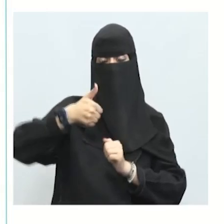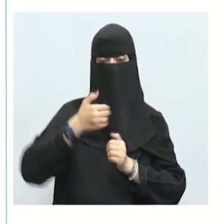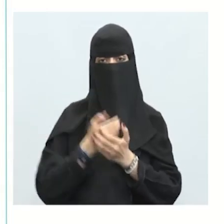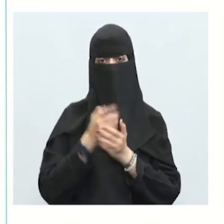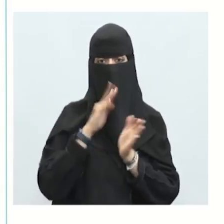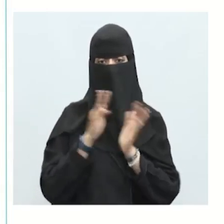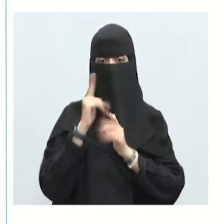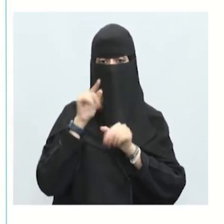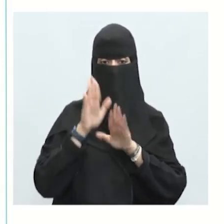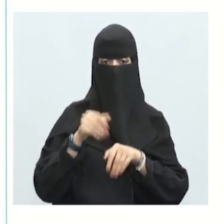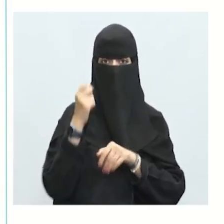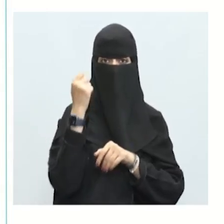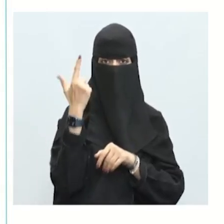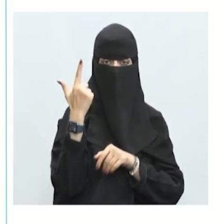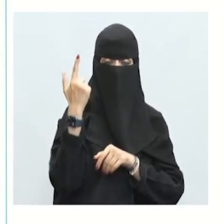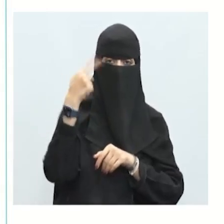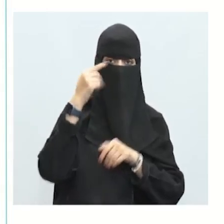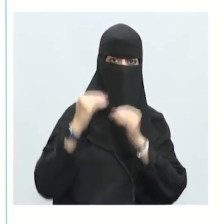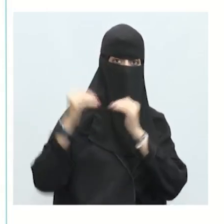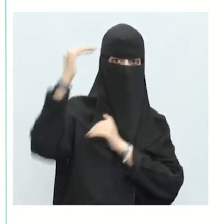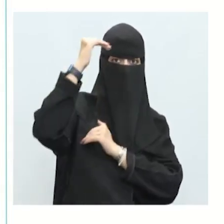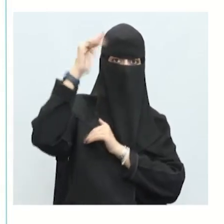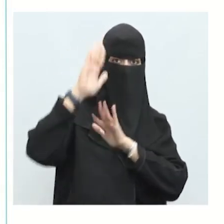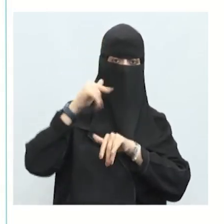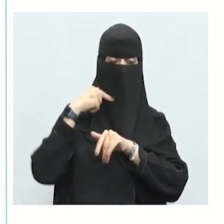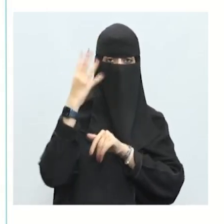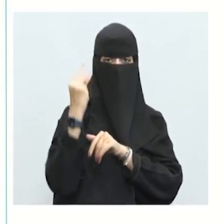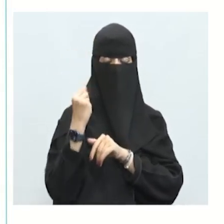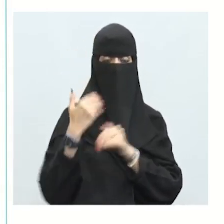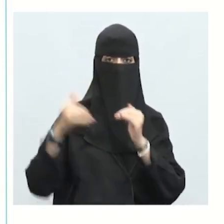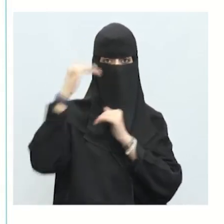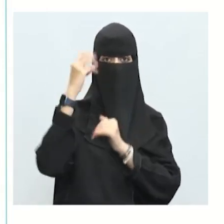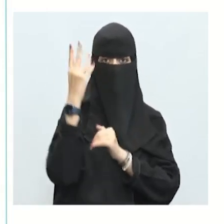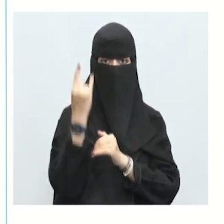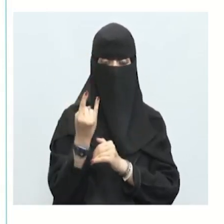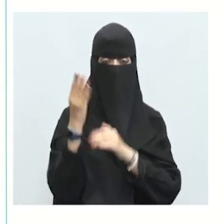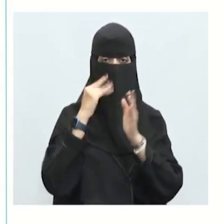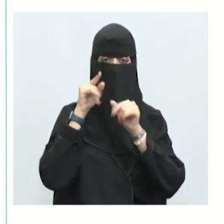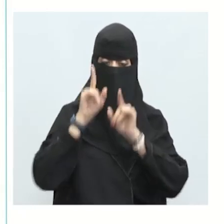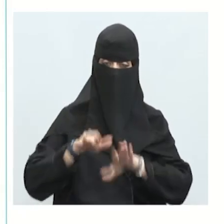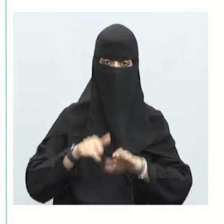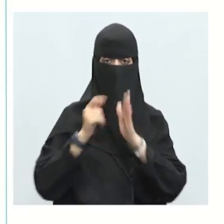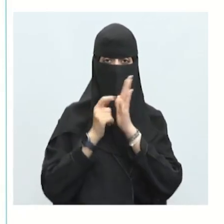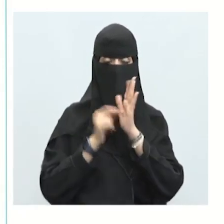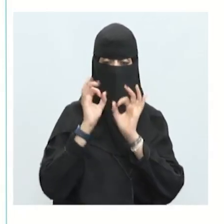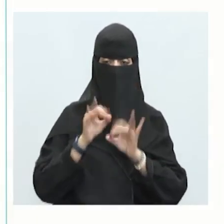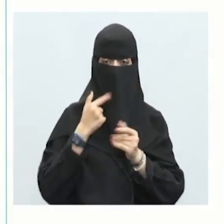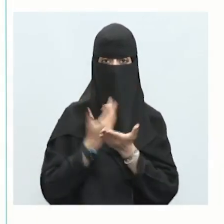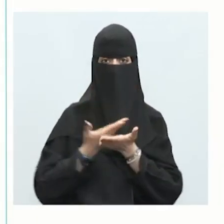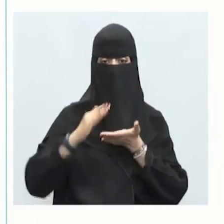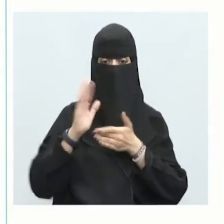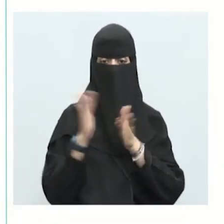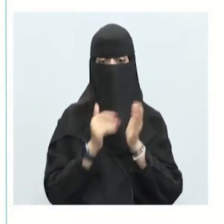فعندنا هنا الجريد 17 هي اكبر من العش تم تحقق هذا الشرط فيتم طباعه